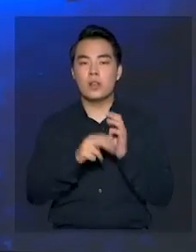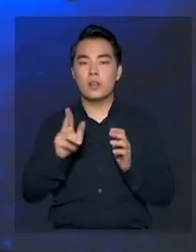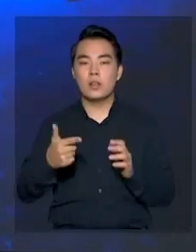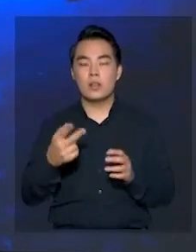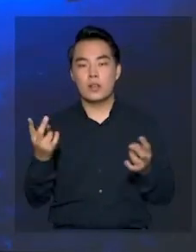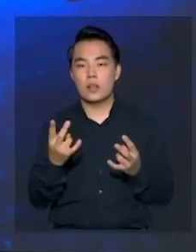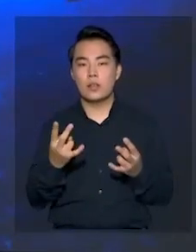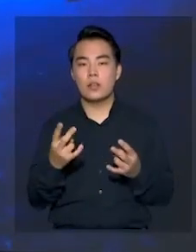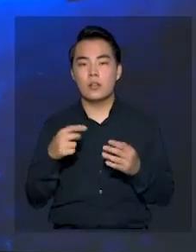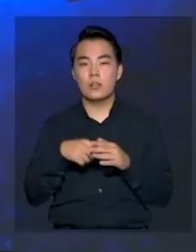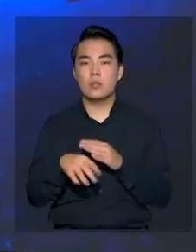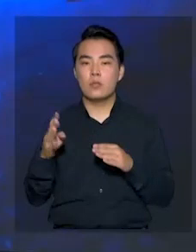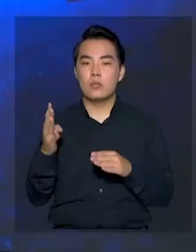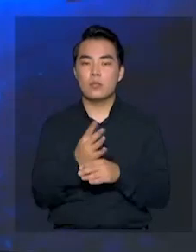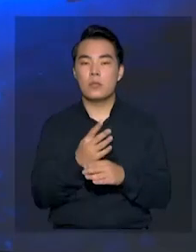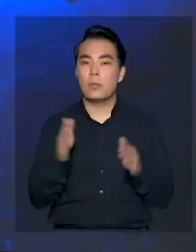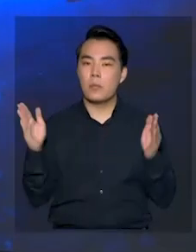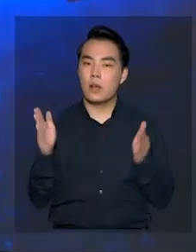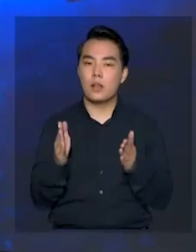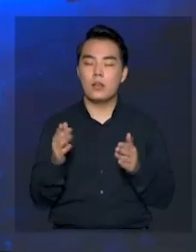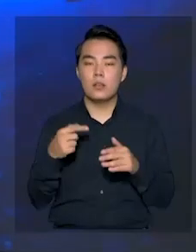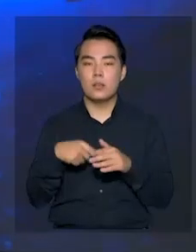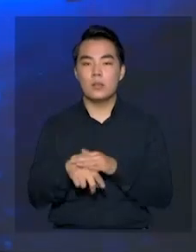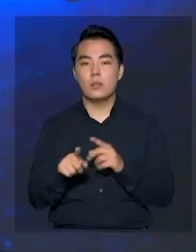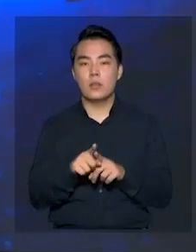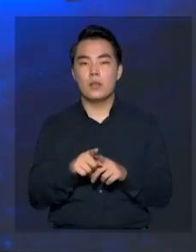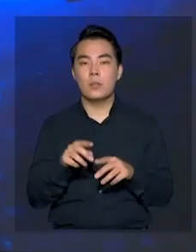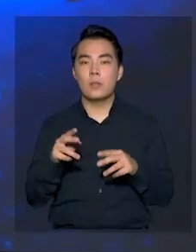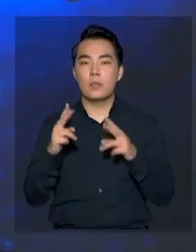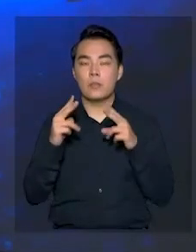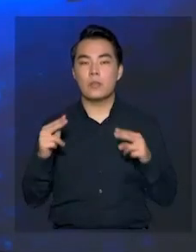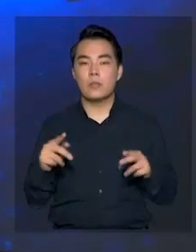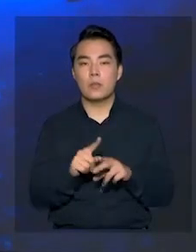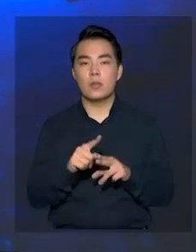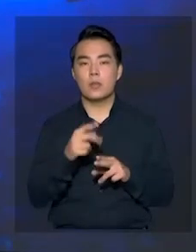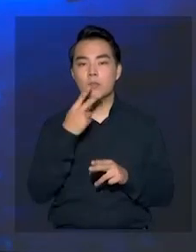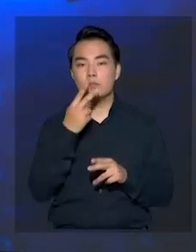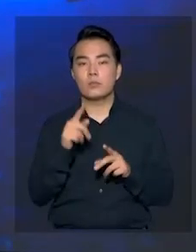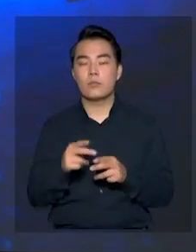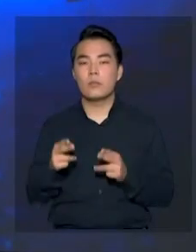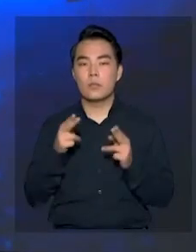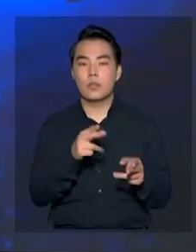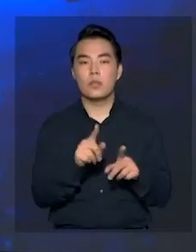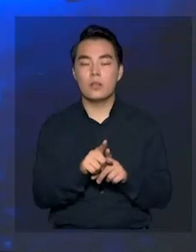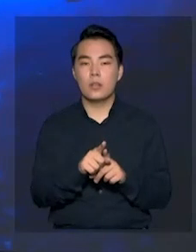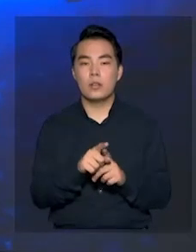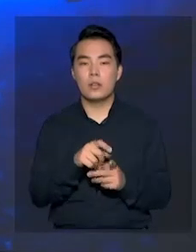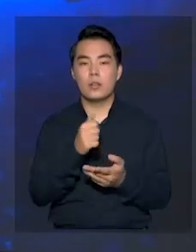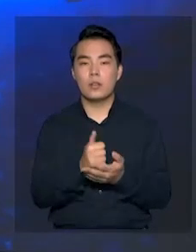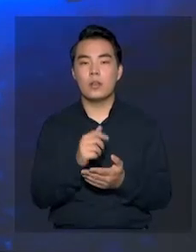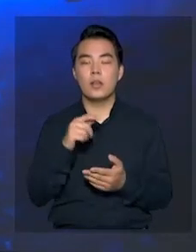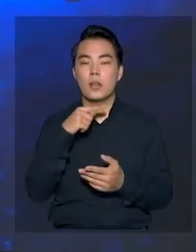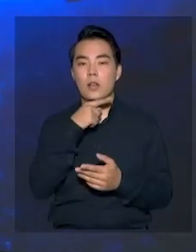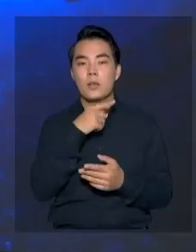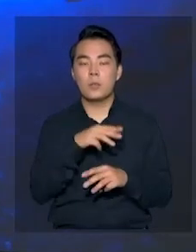килограмм. Яғни 4 есе аз. Бұл туралы мәжіліске арнайы келіп елдегі балық шаруашылығының жай күйін баяндаған